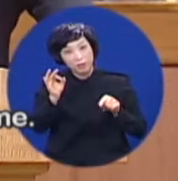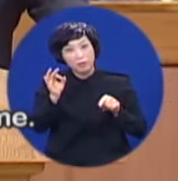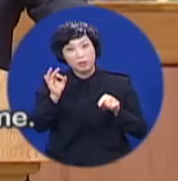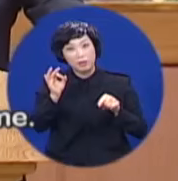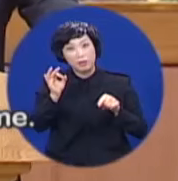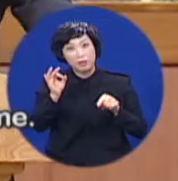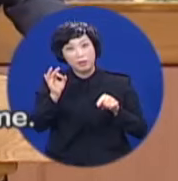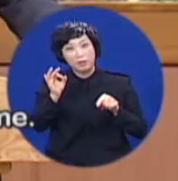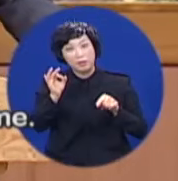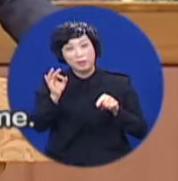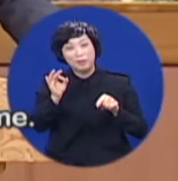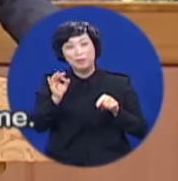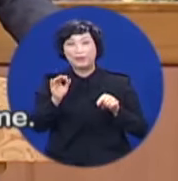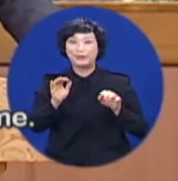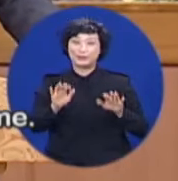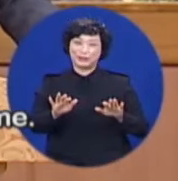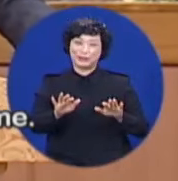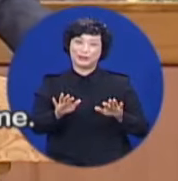이